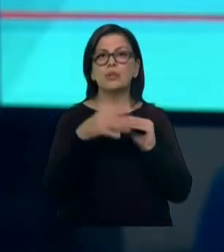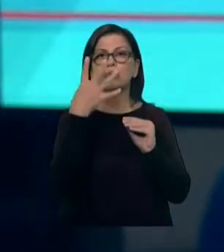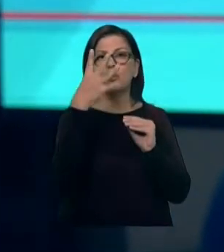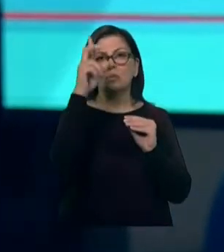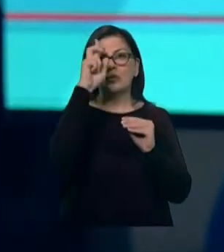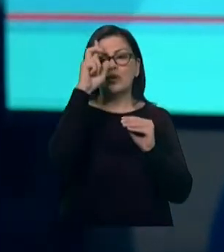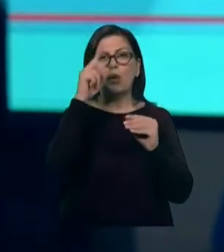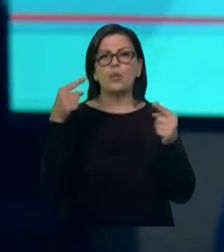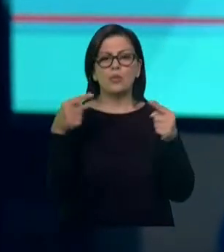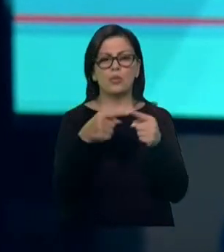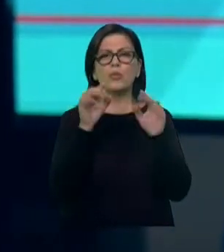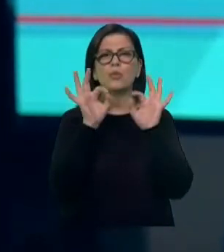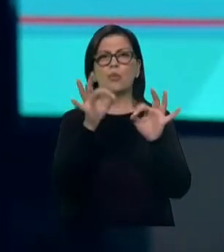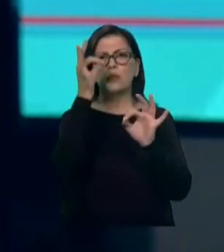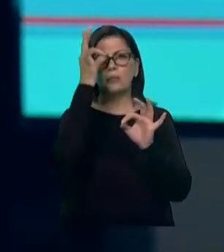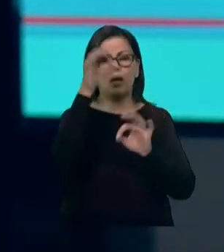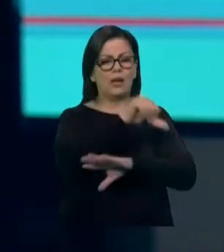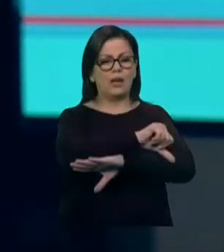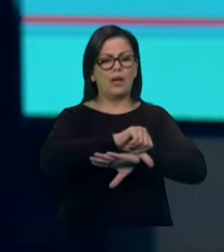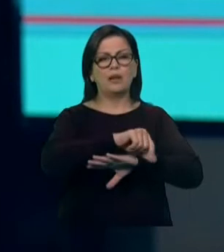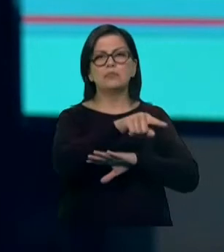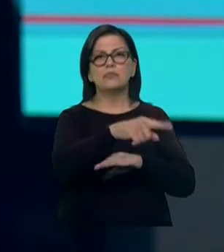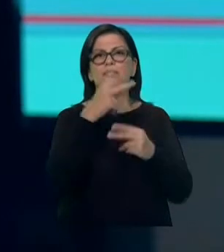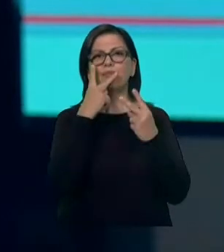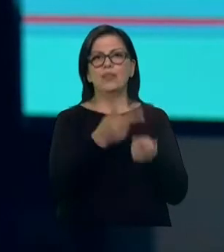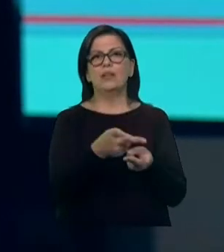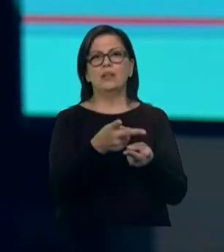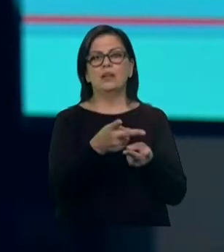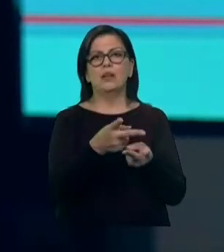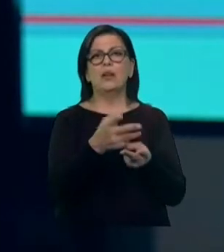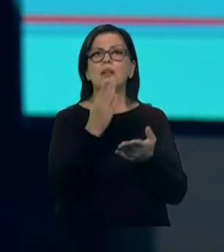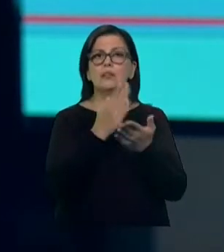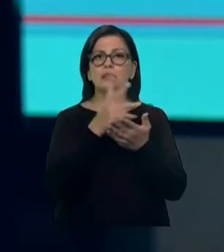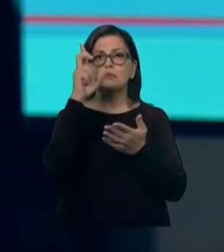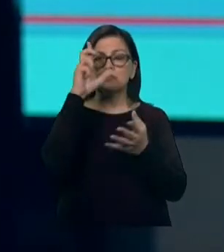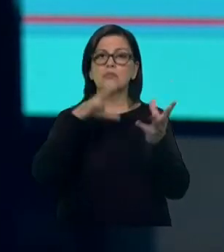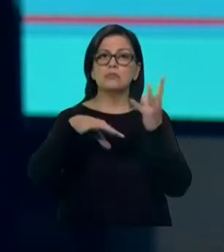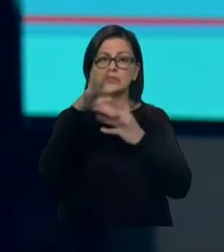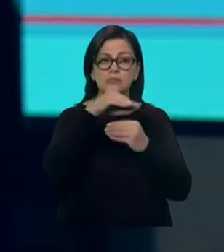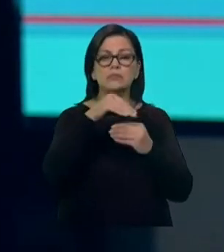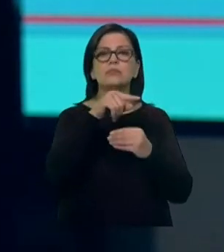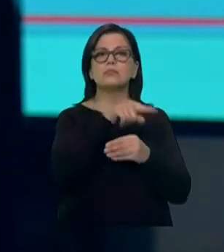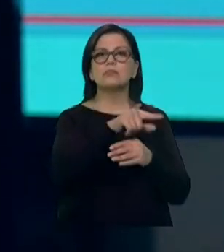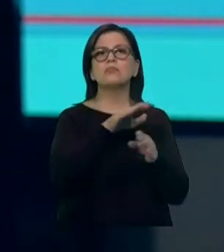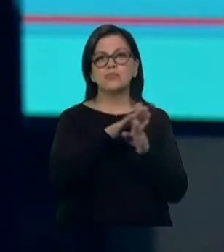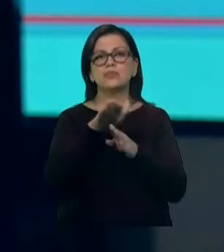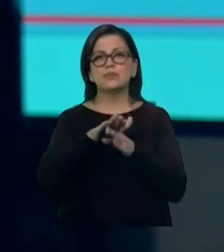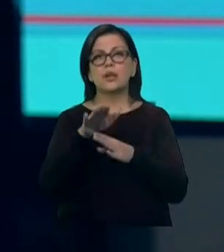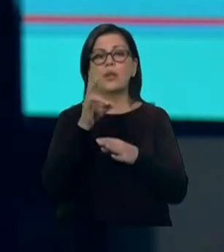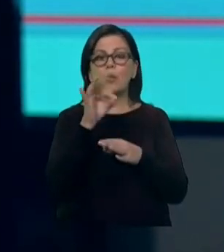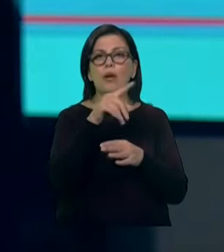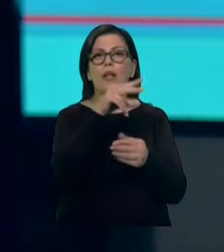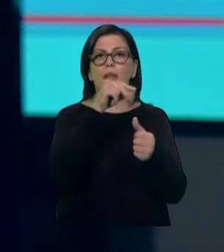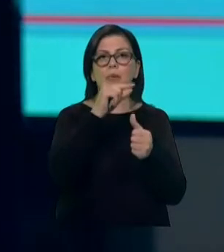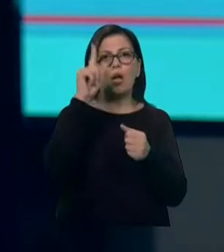ölkənin dəqiq sərhədlərini təyin edirdi. Digər dövlətlər müqavilənin şərtlərinə sadiq qalsalar da, Ermənistan, Azərbaycana və